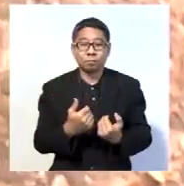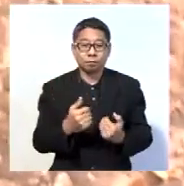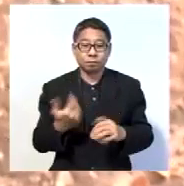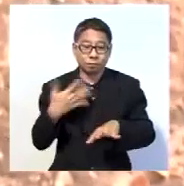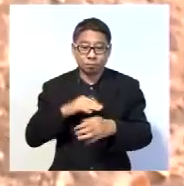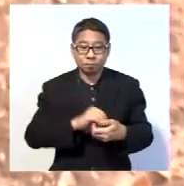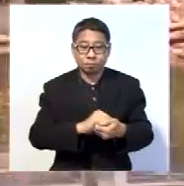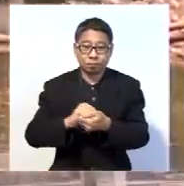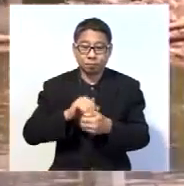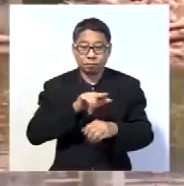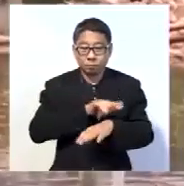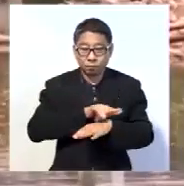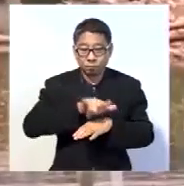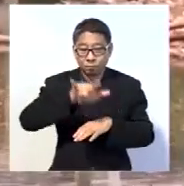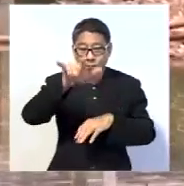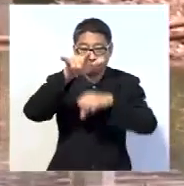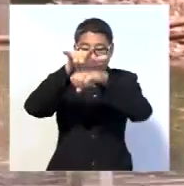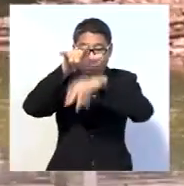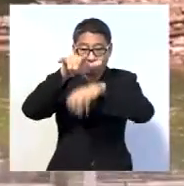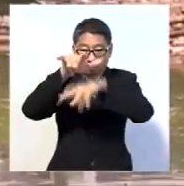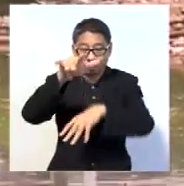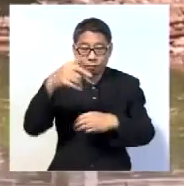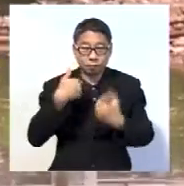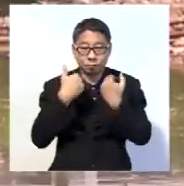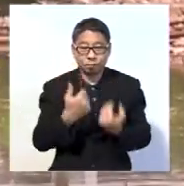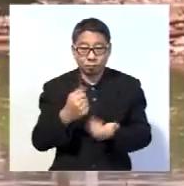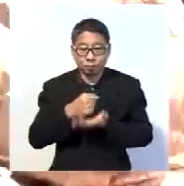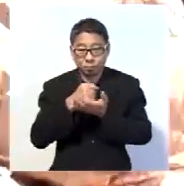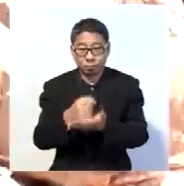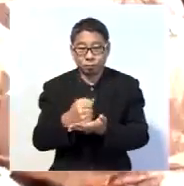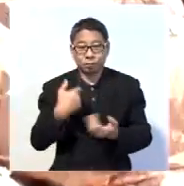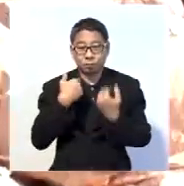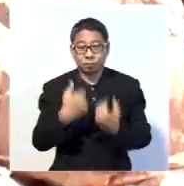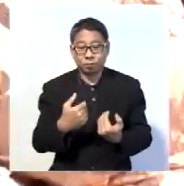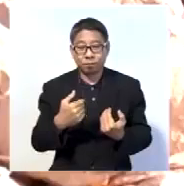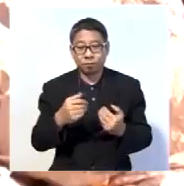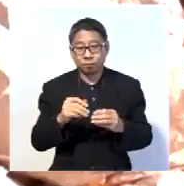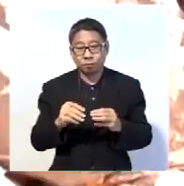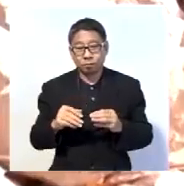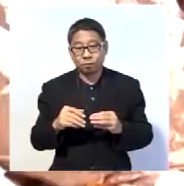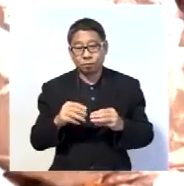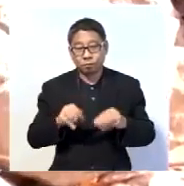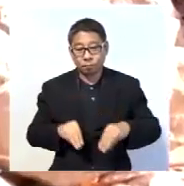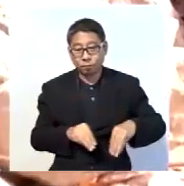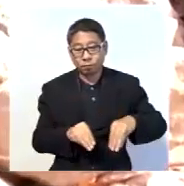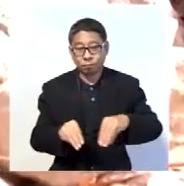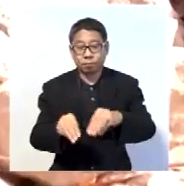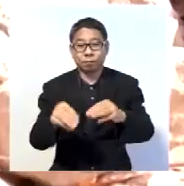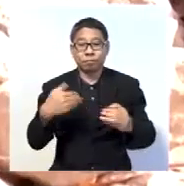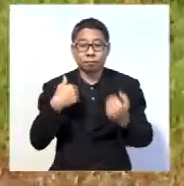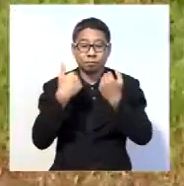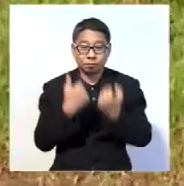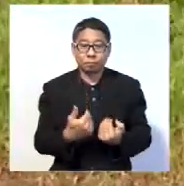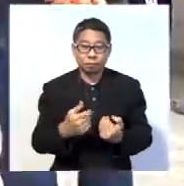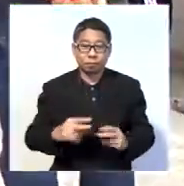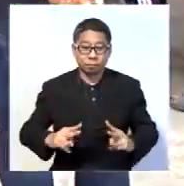ย์ปฏิบัติการฝนหลวงภาคตะวันออกเฉียงเหนือเพื่อขอการทำฝนหลวงในพื้นที่ต้นลำน้ำเชิญด้วยด้านส